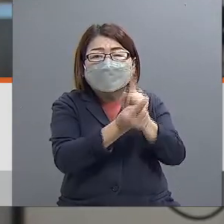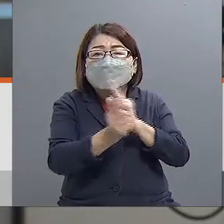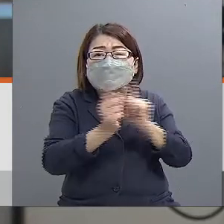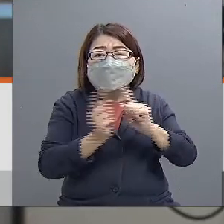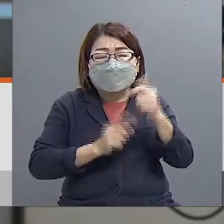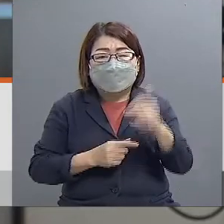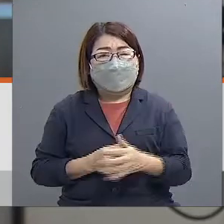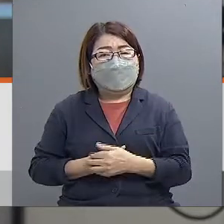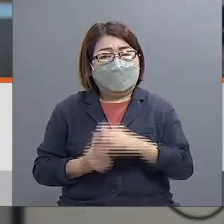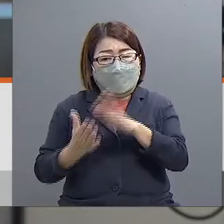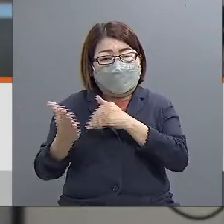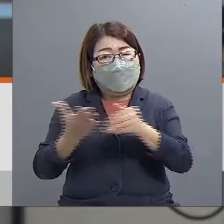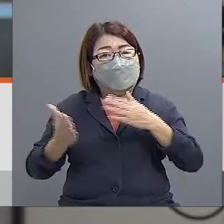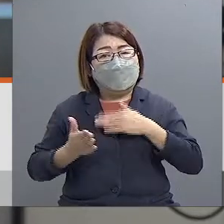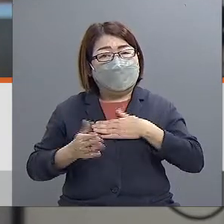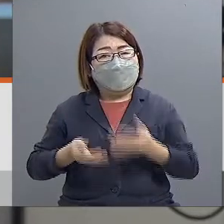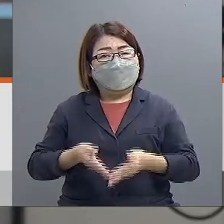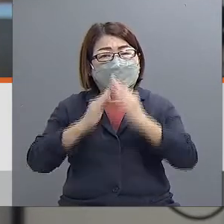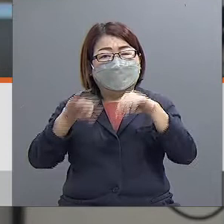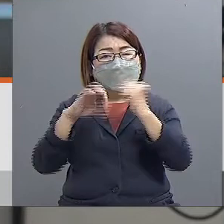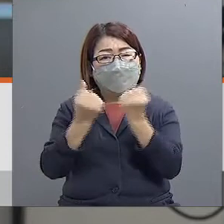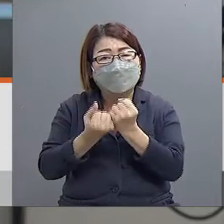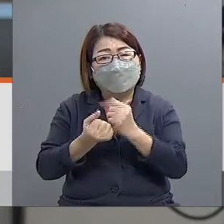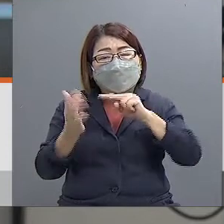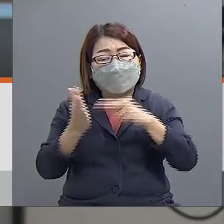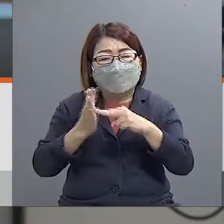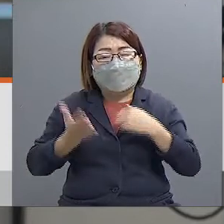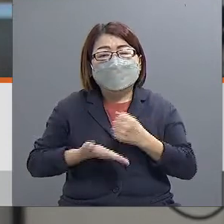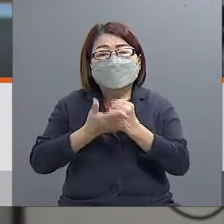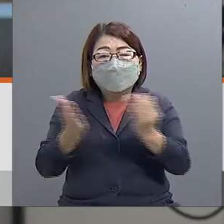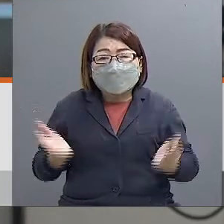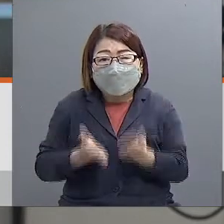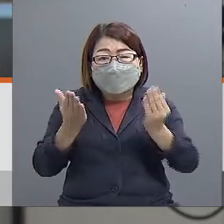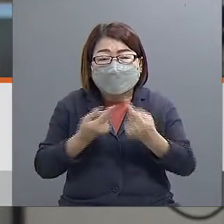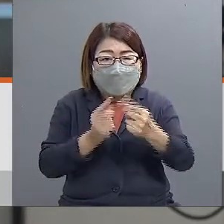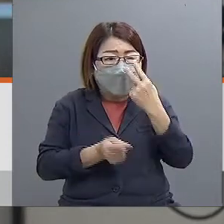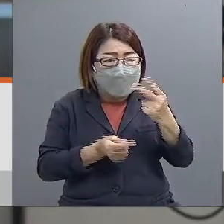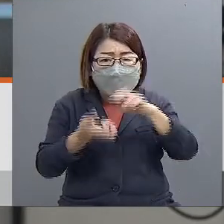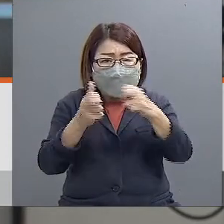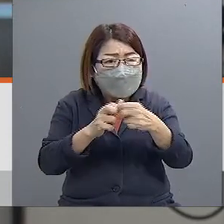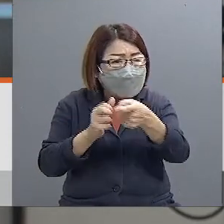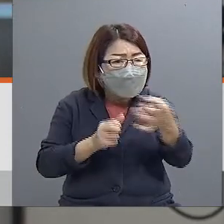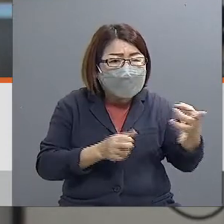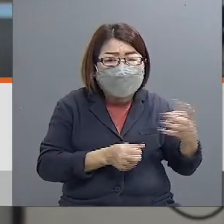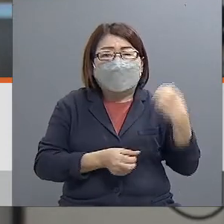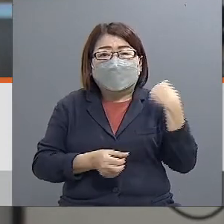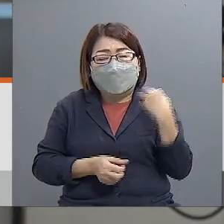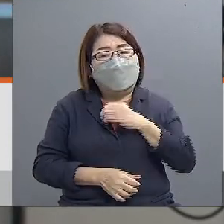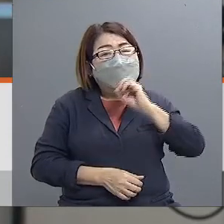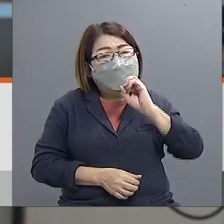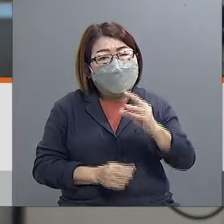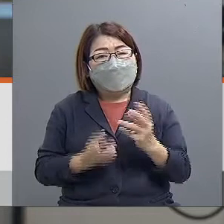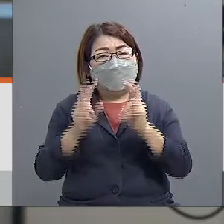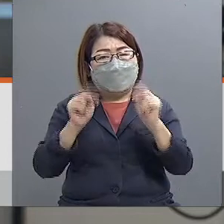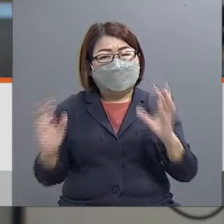ก็เป็นฝ่ายเพียงสนับสนุนแต่ถ้าเราเห็นปัญหาต่างๆก็แจ้งให้ที่ประชุมหรือให้หน่วยงาน